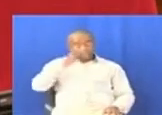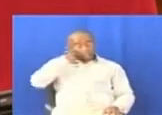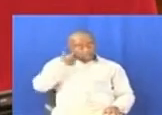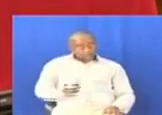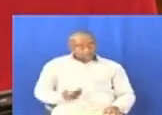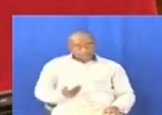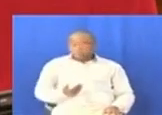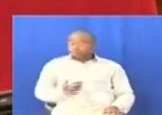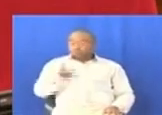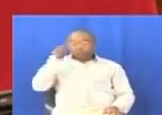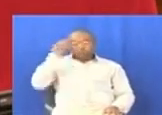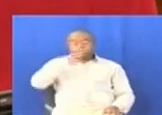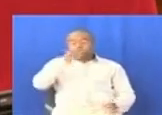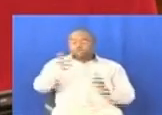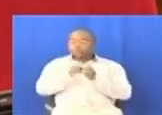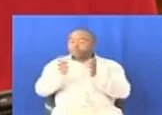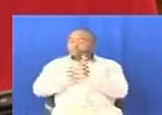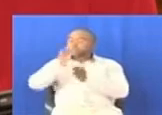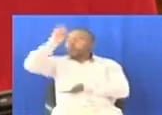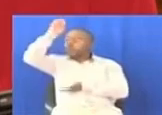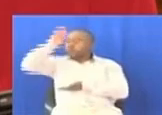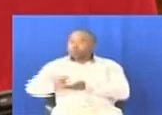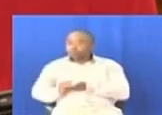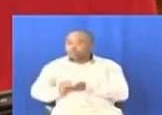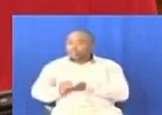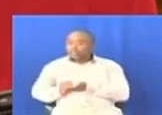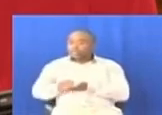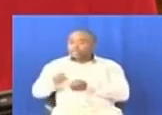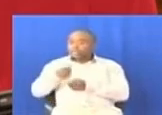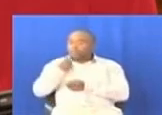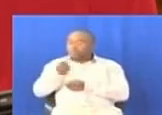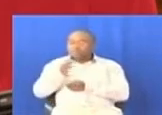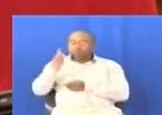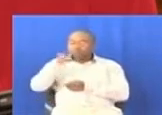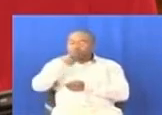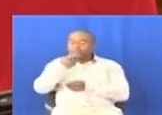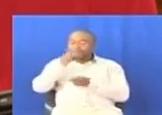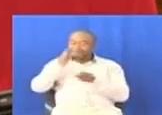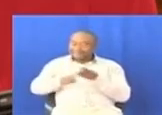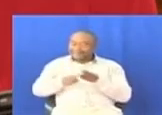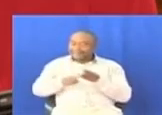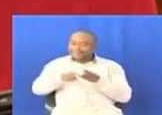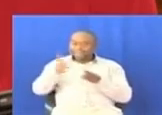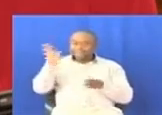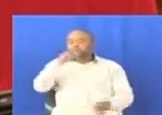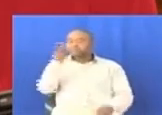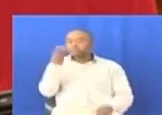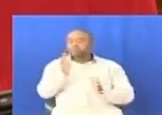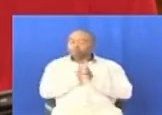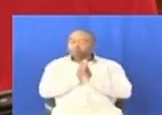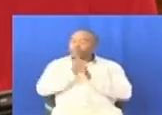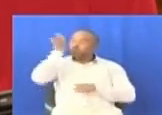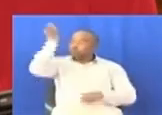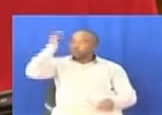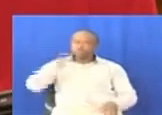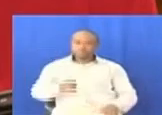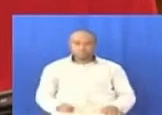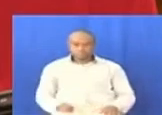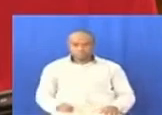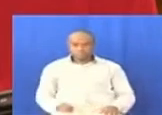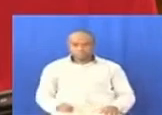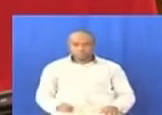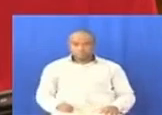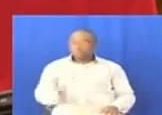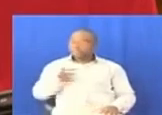corona kupungua, akasema kuwa tufunge tena siku tatu. Tumshukuru Mwenyezi Mungu. Ukipewa